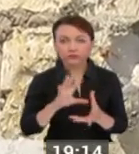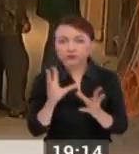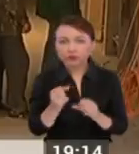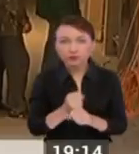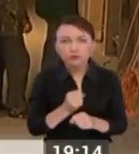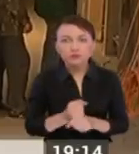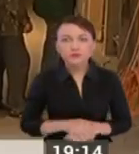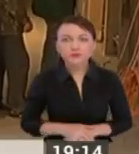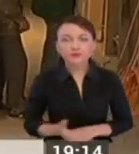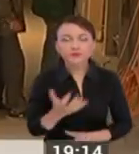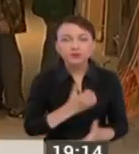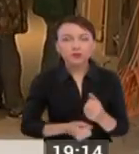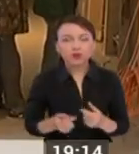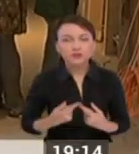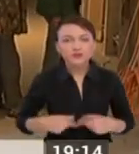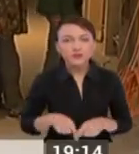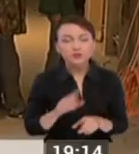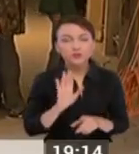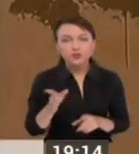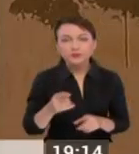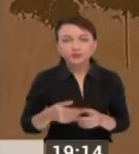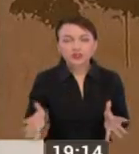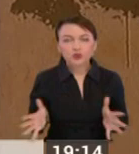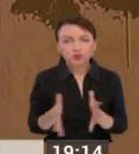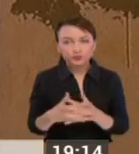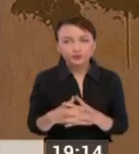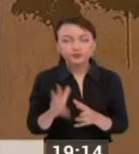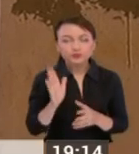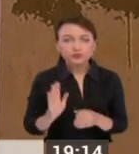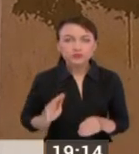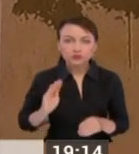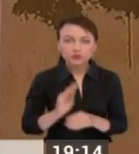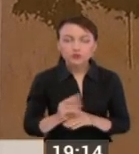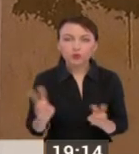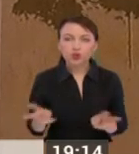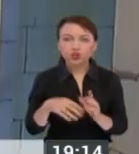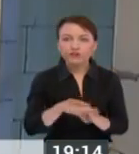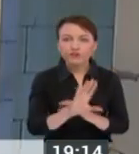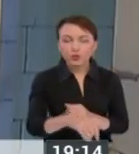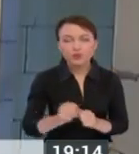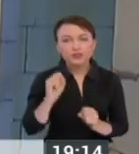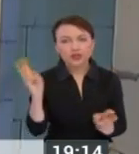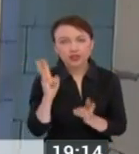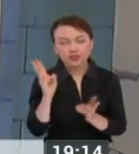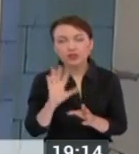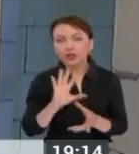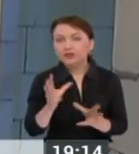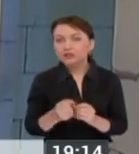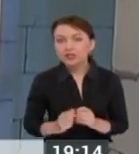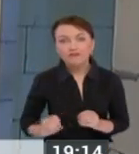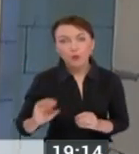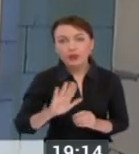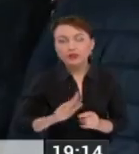роботі. Приймальне відділення буде інклюзивним, матиме додаткові пожежні виходи і сигналізацію. Все за